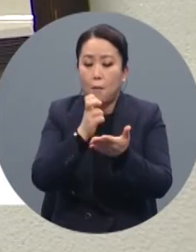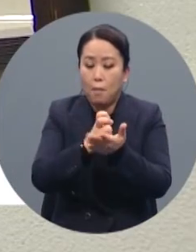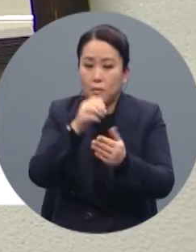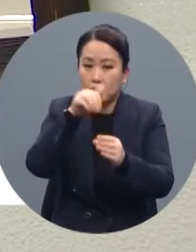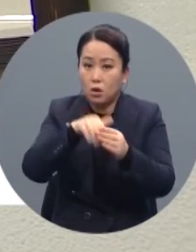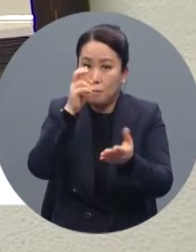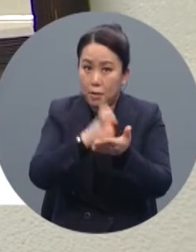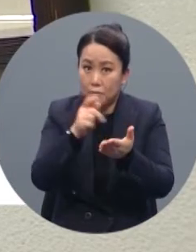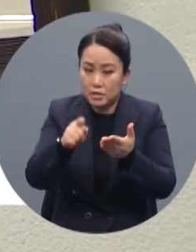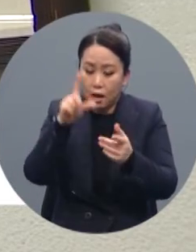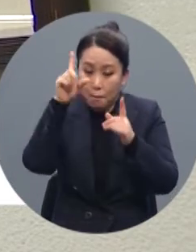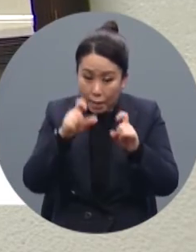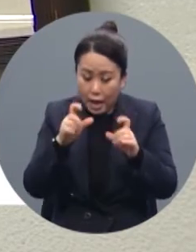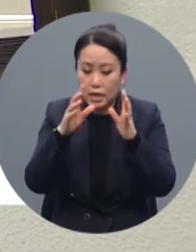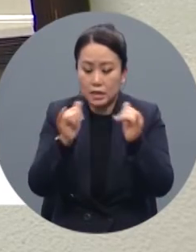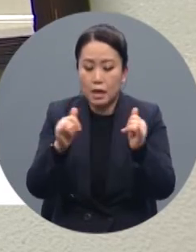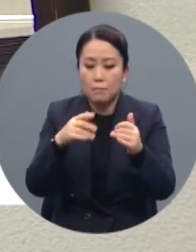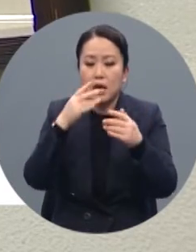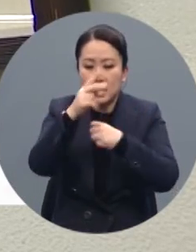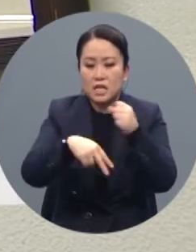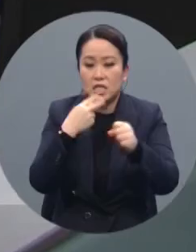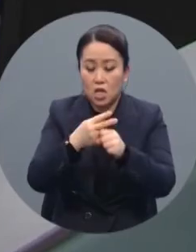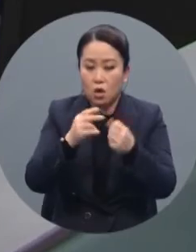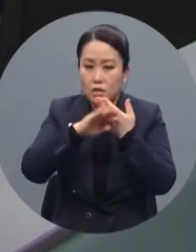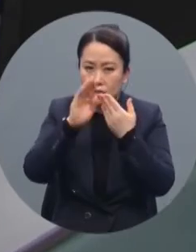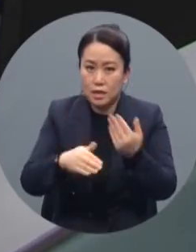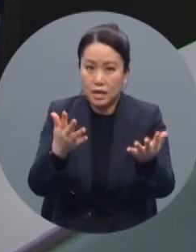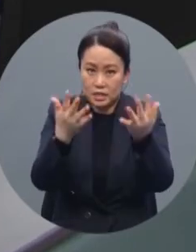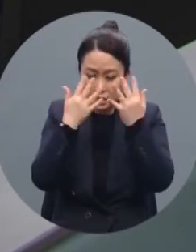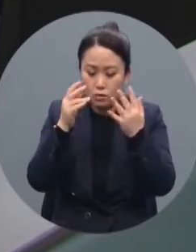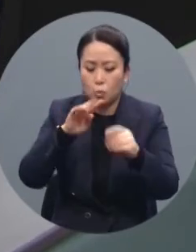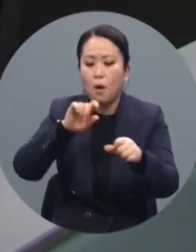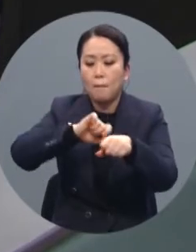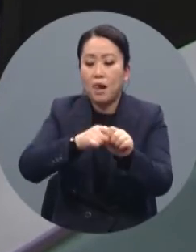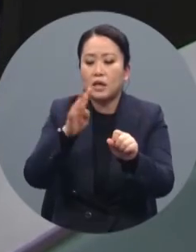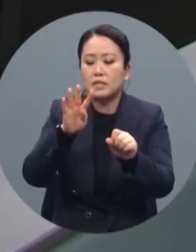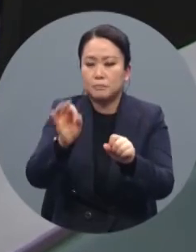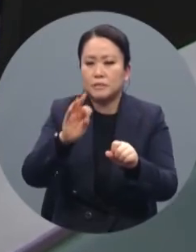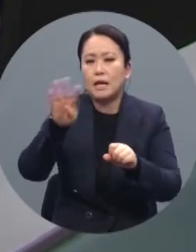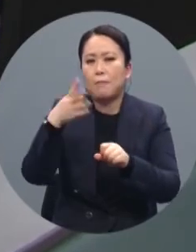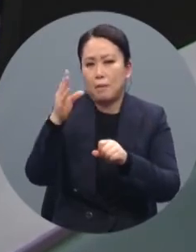사람은 2년 이하의 징역이나 400만 원 이하의 벌금에 처해질 수 있습니다.